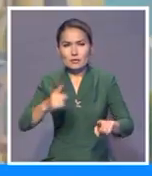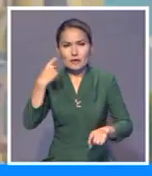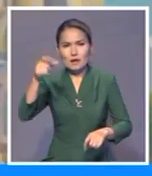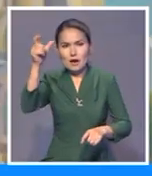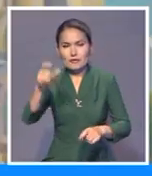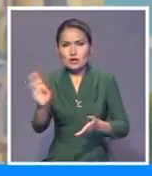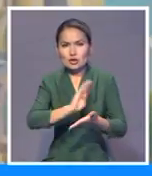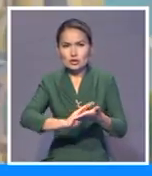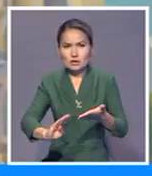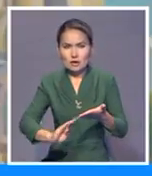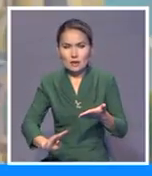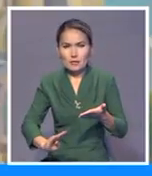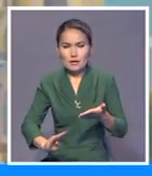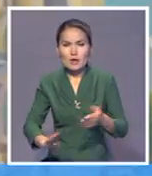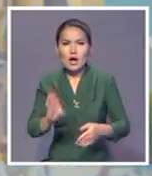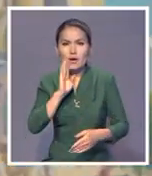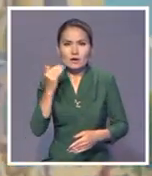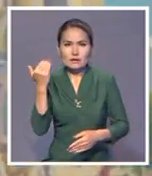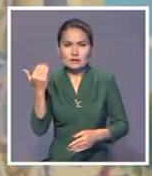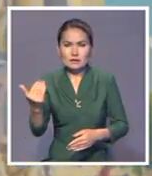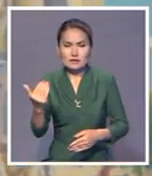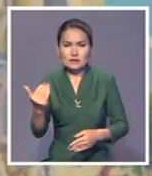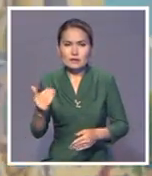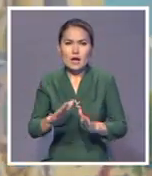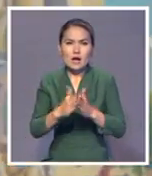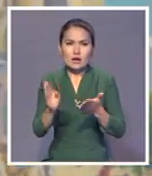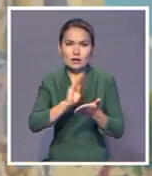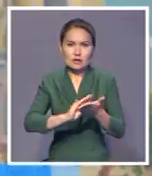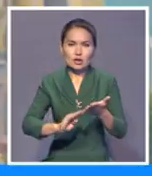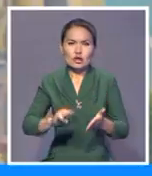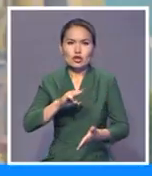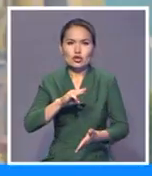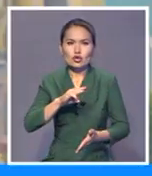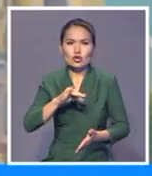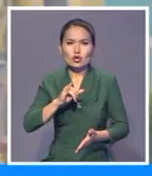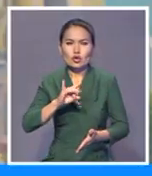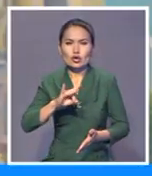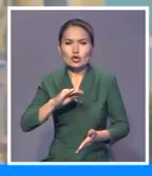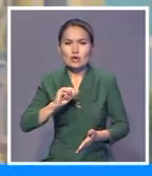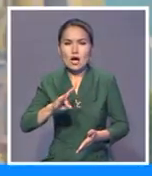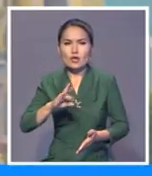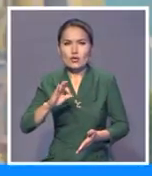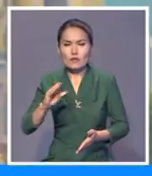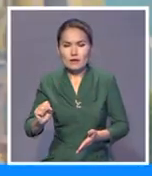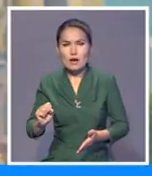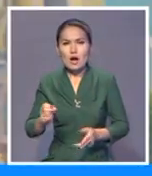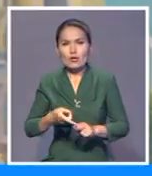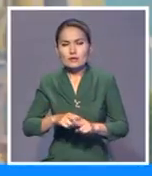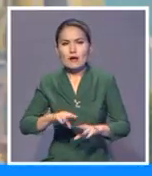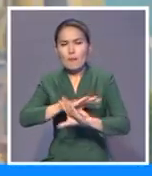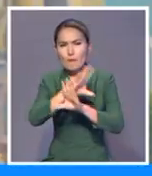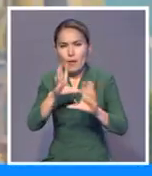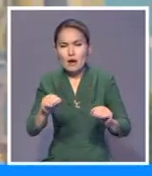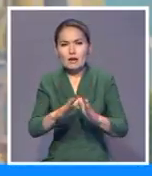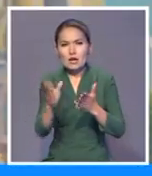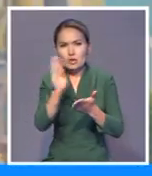Соның ішінде ең бір көзге түсетін қыздардың бірі осы Оңайгүл екеніне менің көзім жетті. Барлық жинақтарында